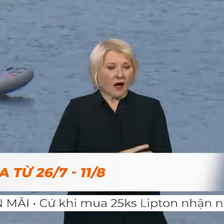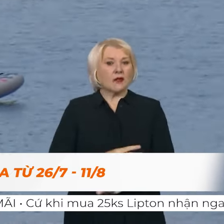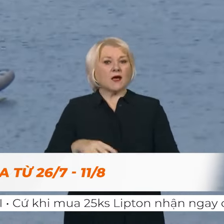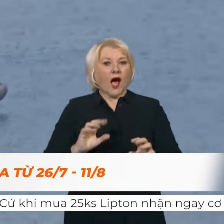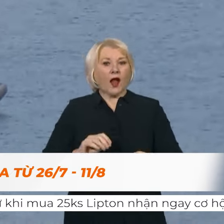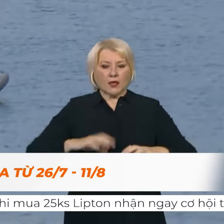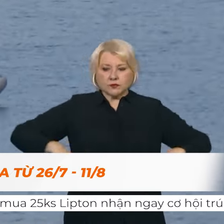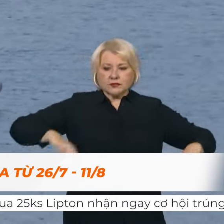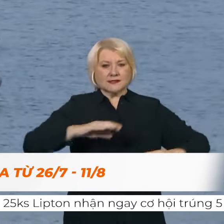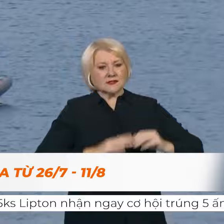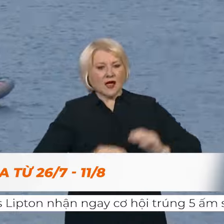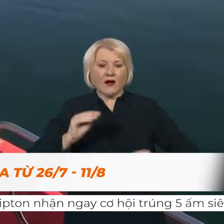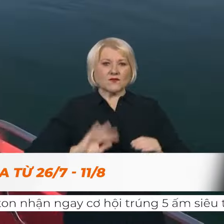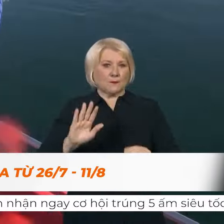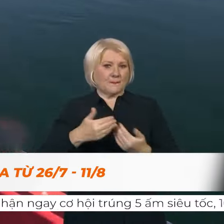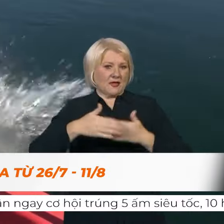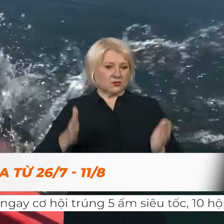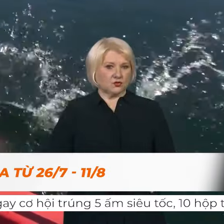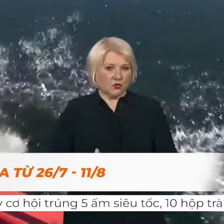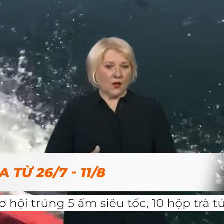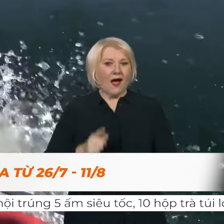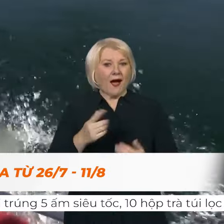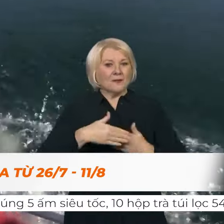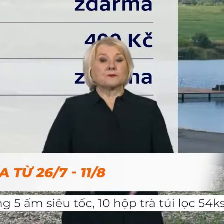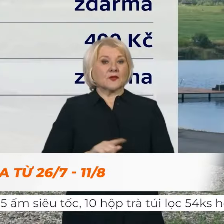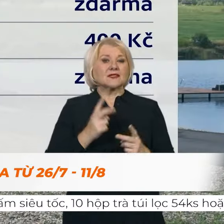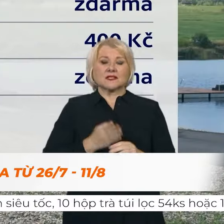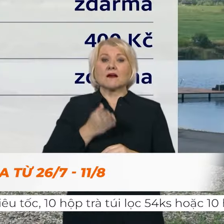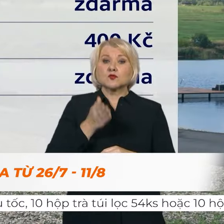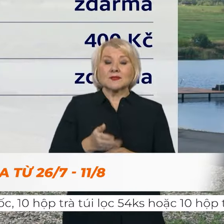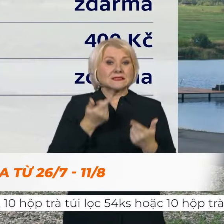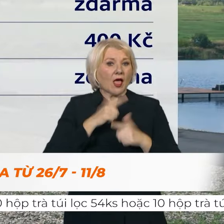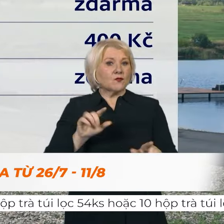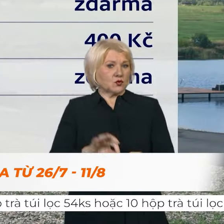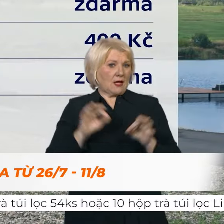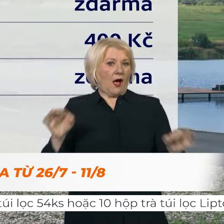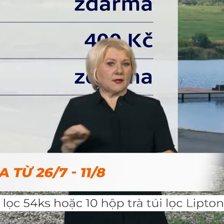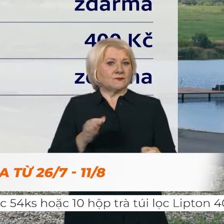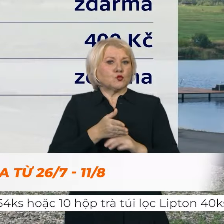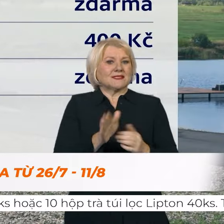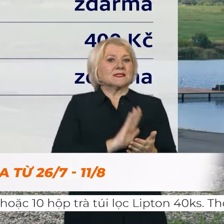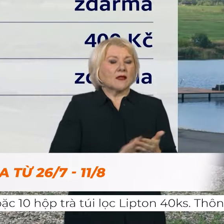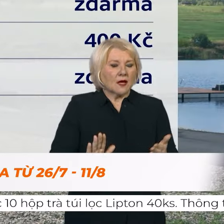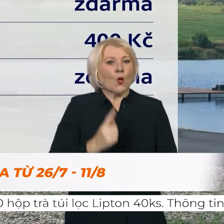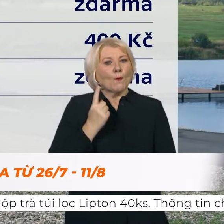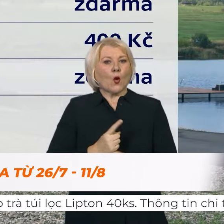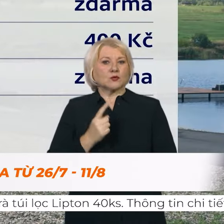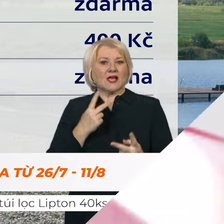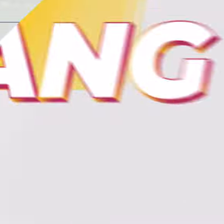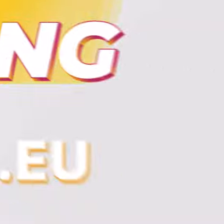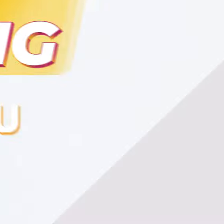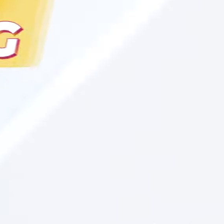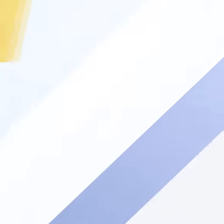khách chỉ cần đăng ký trên trang web của lễ hội. Vào những ngày khác, vé có sẵn. Chẳng hạn như vé gia đình cho 2 người lớn và 2 trẻ em có giá 400 kron.